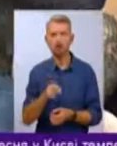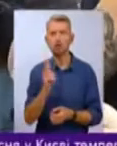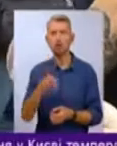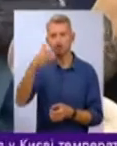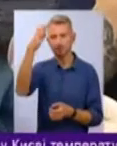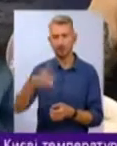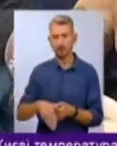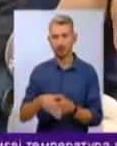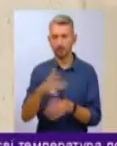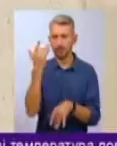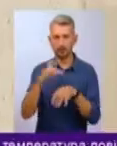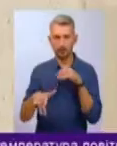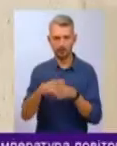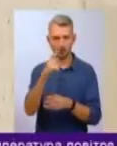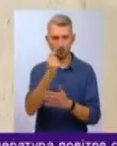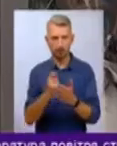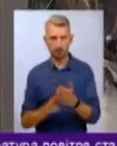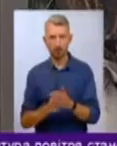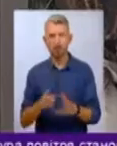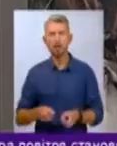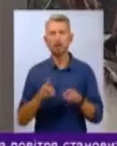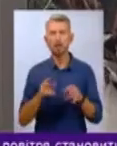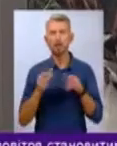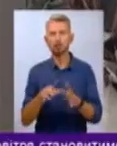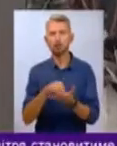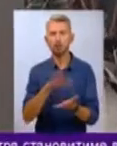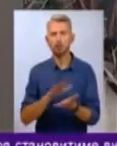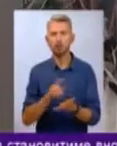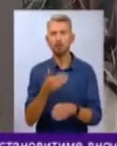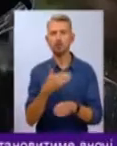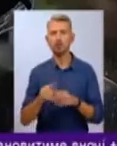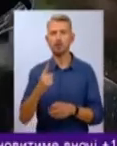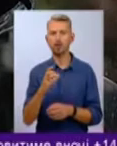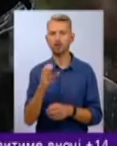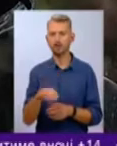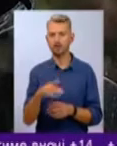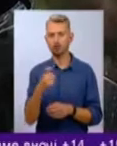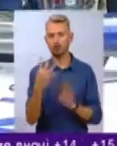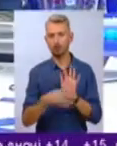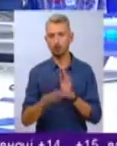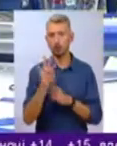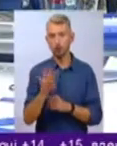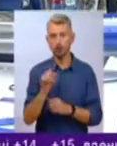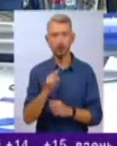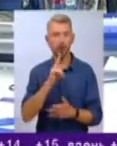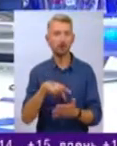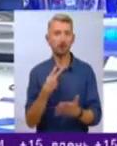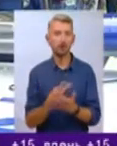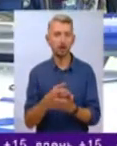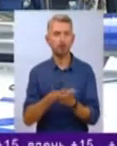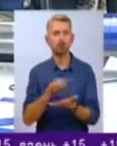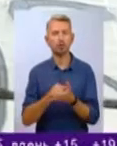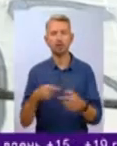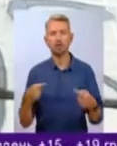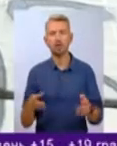зникли революційні зображення. Кримінальне провадження зареєстрували за частиною 1 статті 194. Вона передбачає пошкодження майна